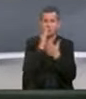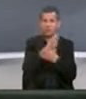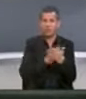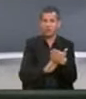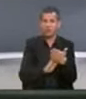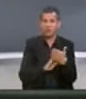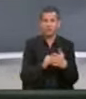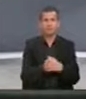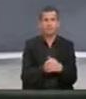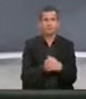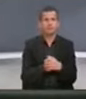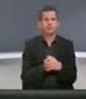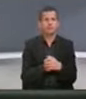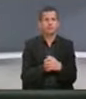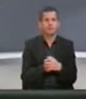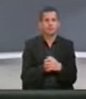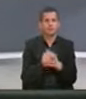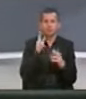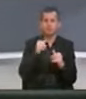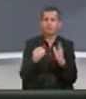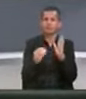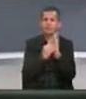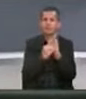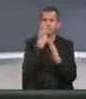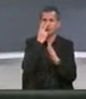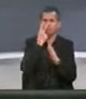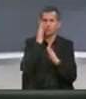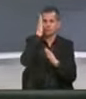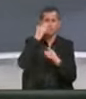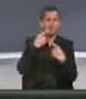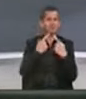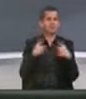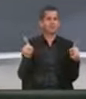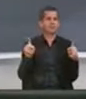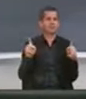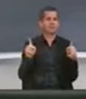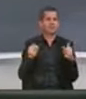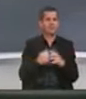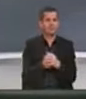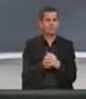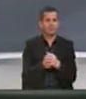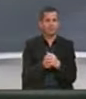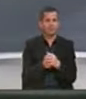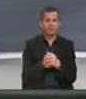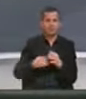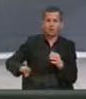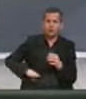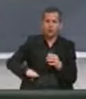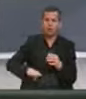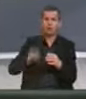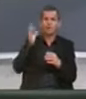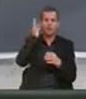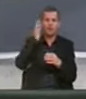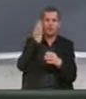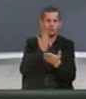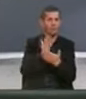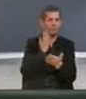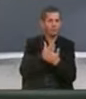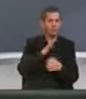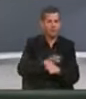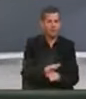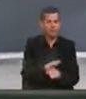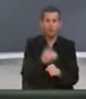ku janë elemente që na qojnë larg civilizimit, ku gruaja apo vajza është diskriminuar vazhdimisht, dhe